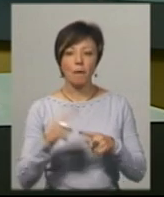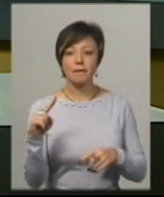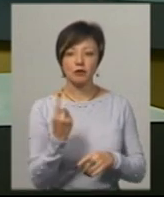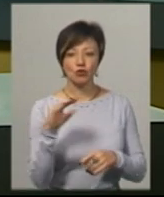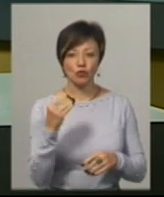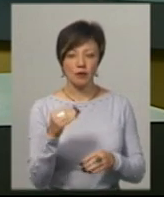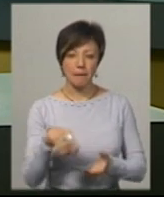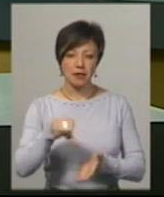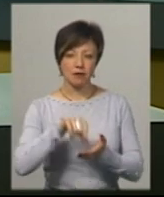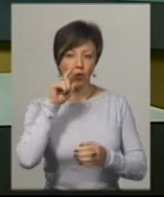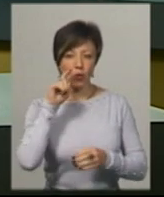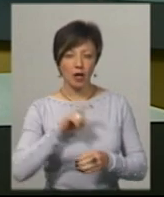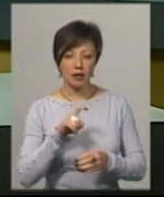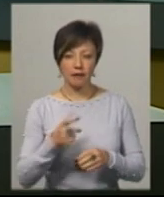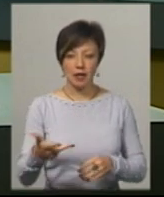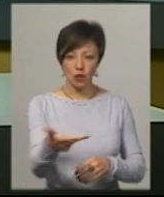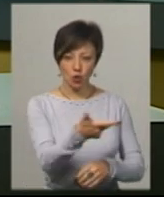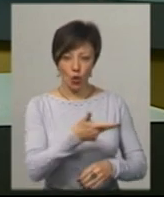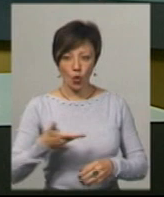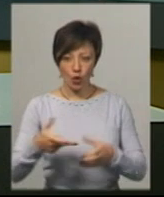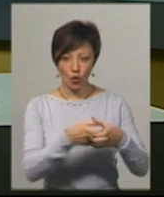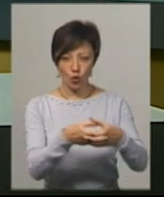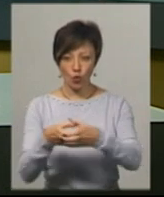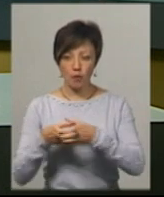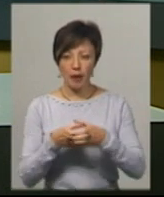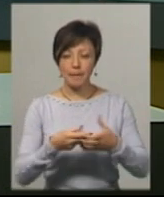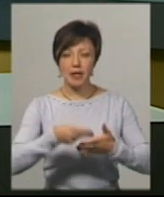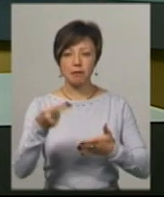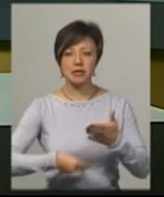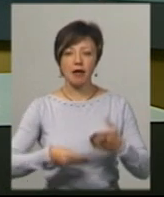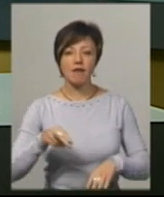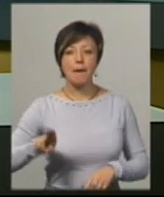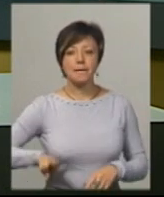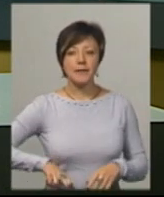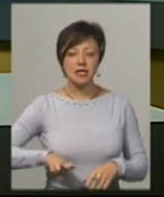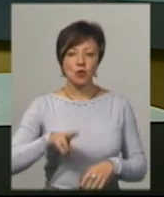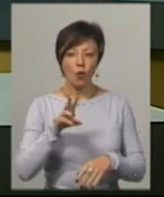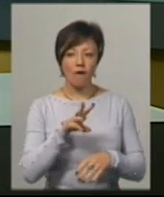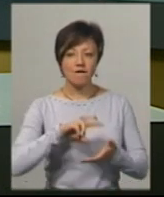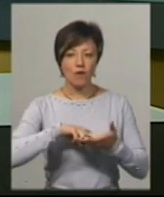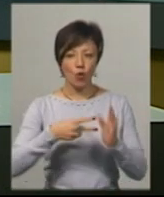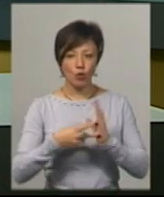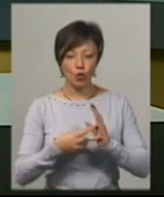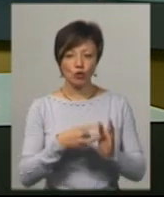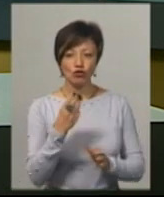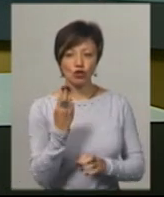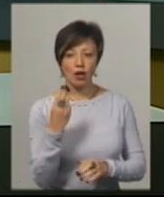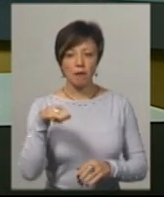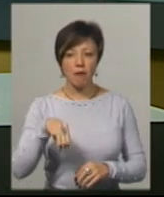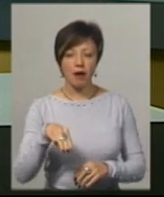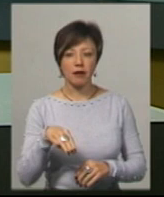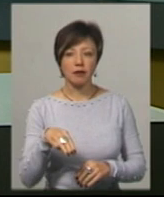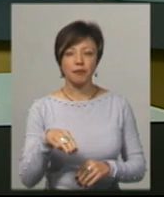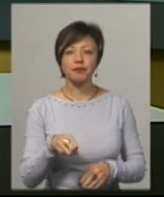жовтня представник України у тристоронній контактній групі Леонід Кучма підписав у Мінську формулу Штайнмаєра. У документі йдеться про